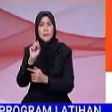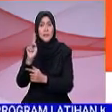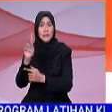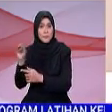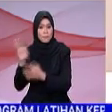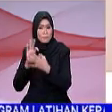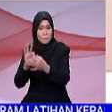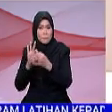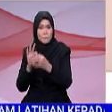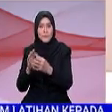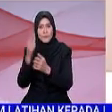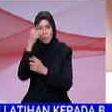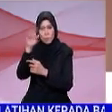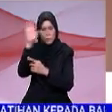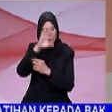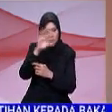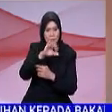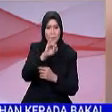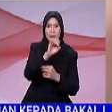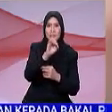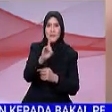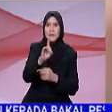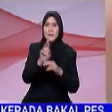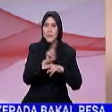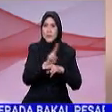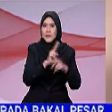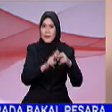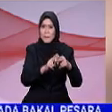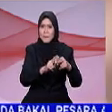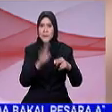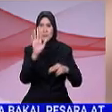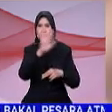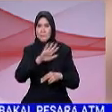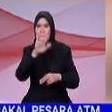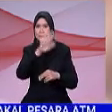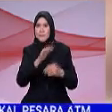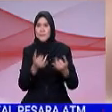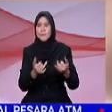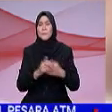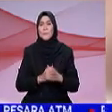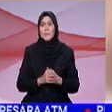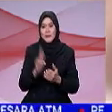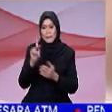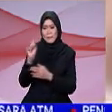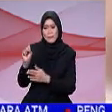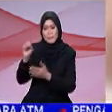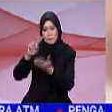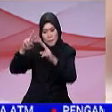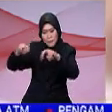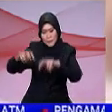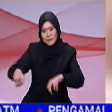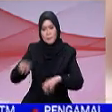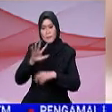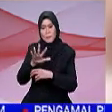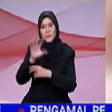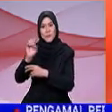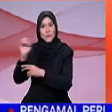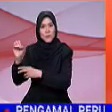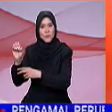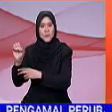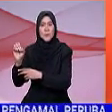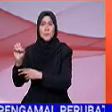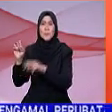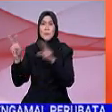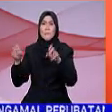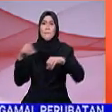SKMM bagi mengesan ID suspek yang menggunakan nama samaran. Kes kini disiasat di bawah Seksyen 500 Kanun